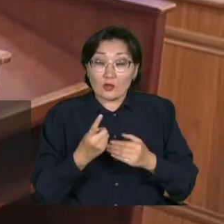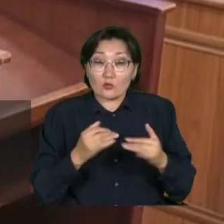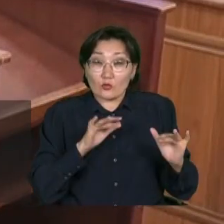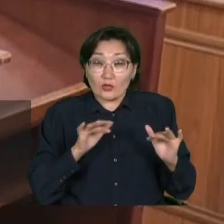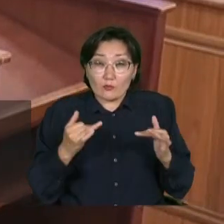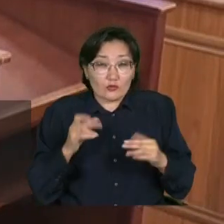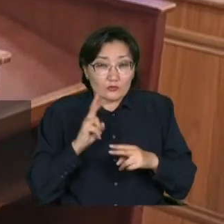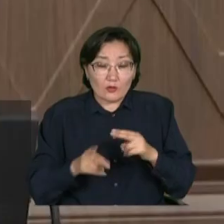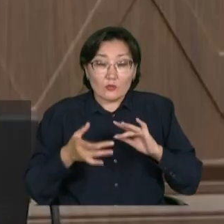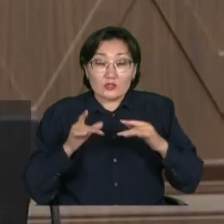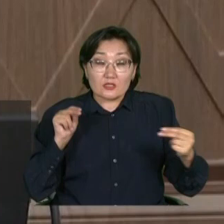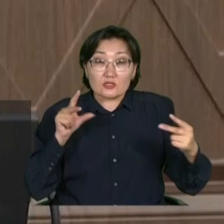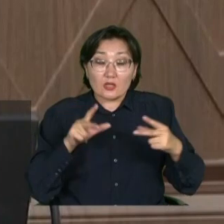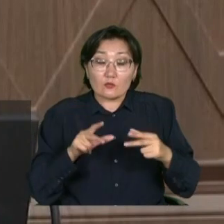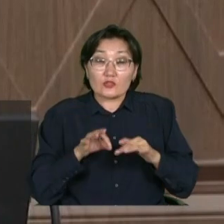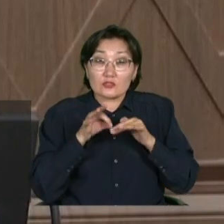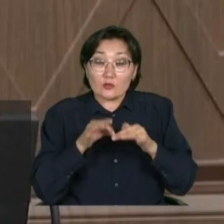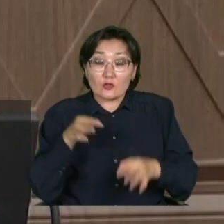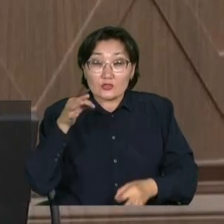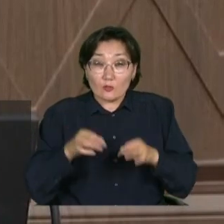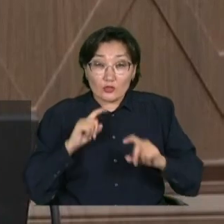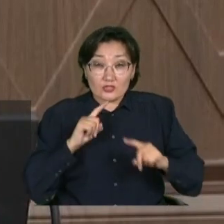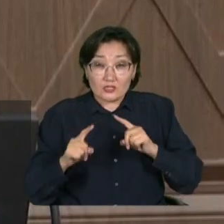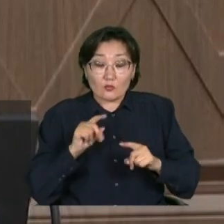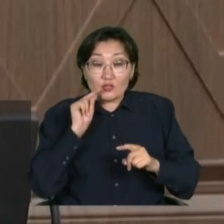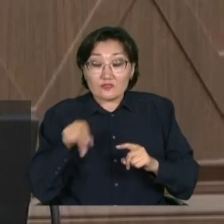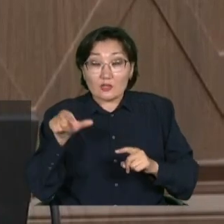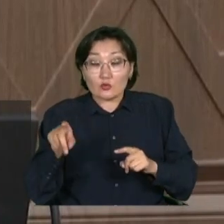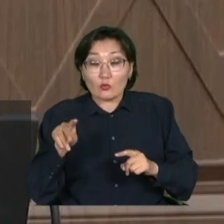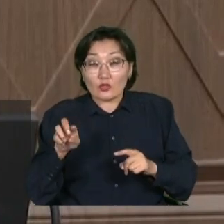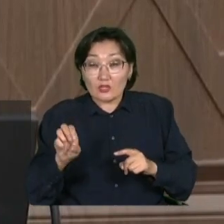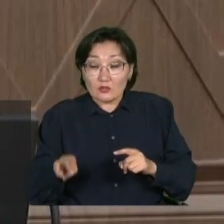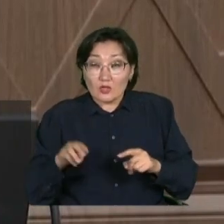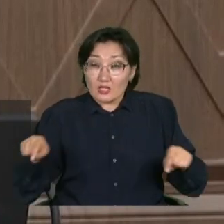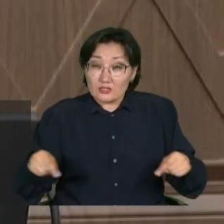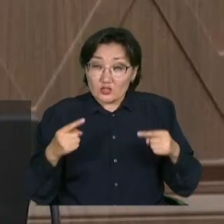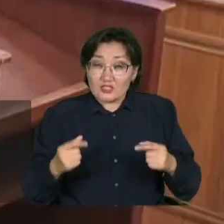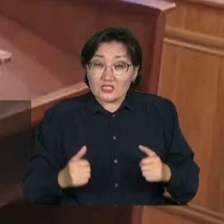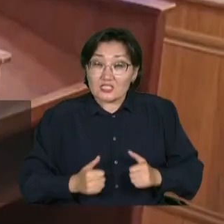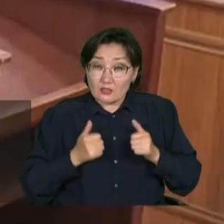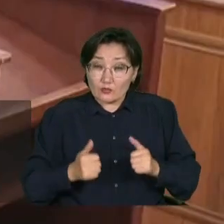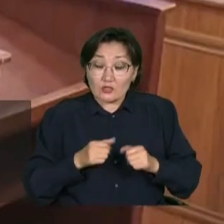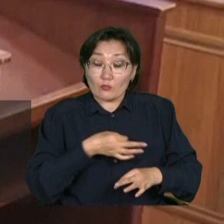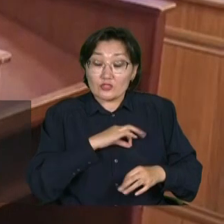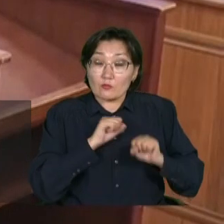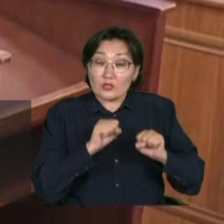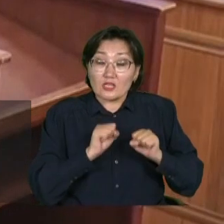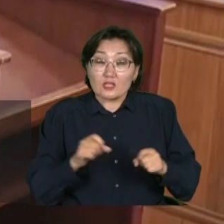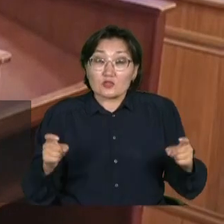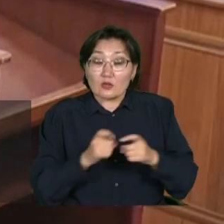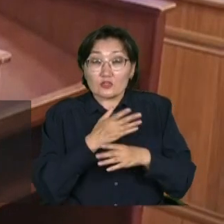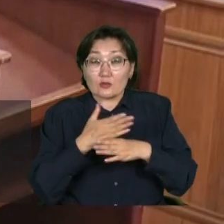қойылмады. Онлайн режимде өткен сот отырысында айыпталушы тарап істі болған Нұрболат Тәкебаевты ақтап алуға тырысты. Адвокаттар тіпті жанжалдан